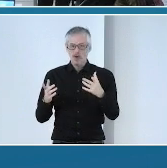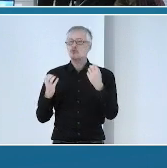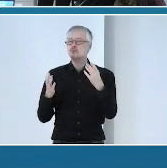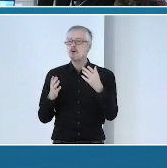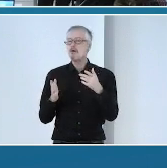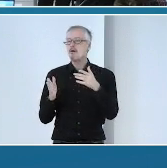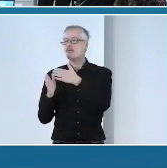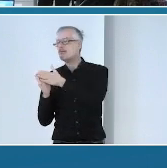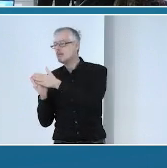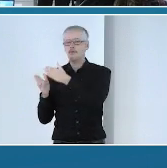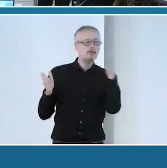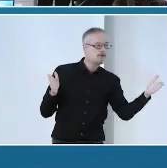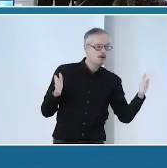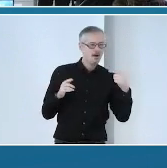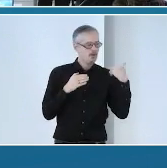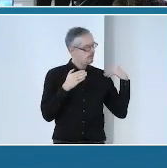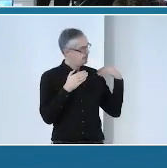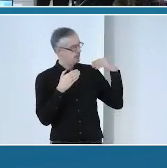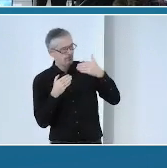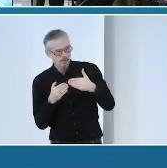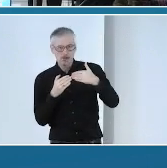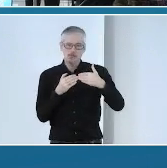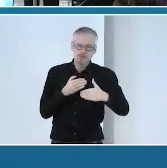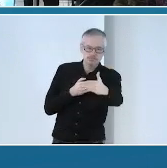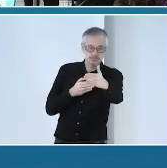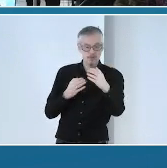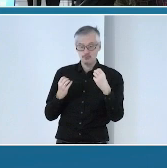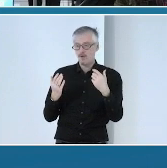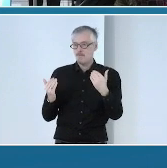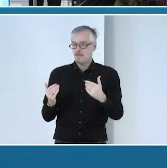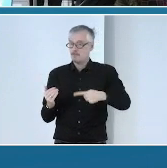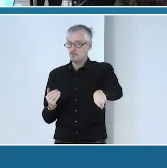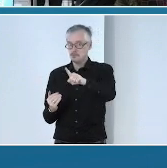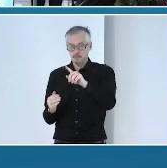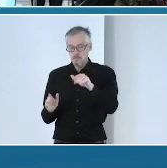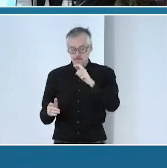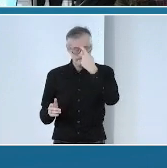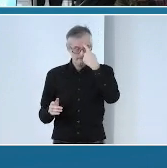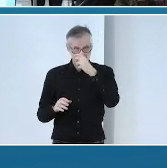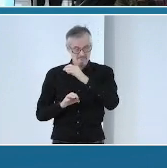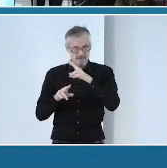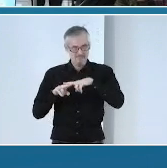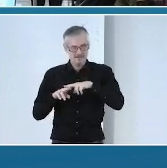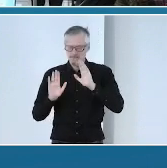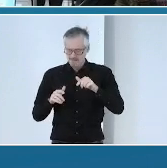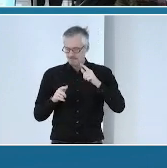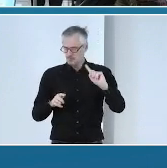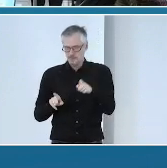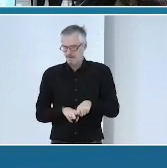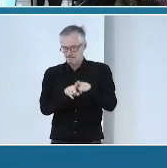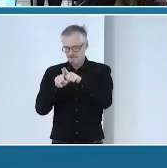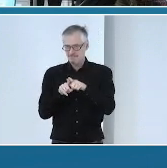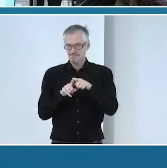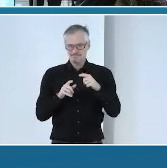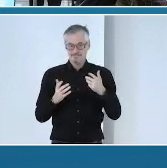droite ou d'arrière en avant dans nos sociétés. Et on a aussi des influences vestibulaires donc, sur les